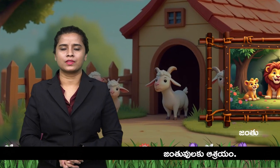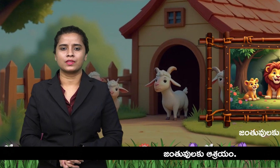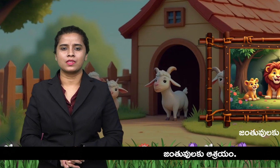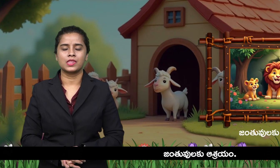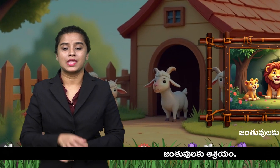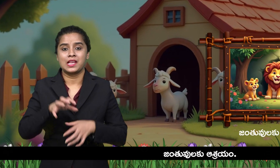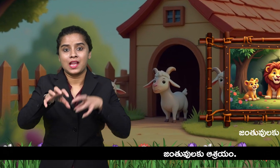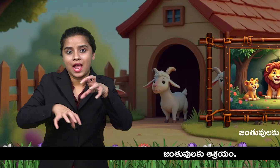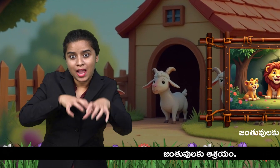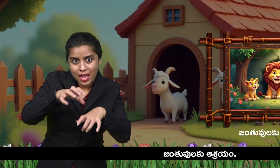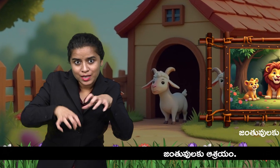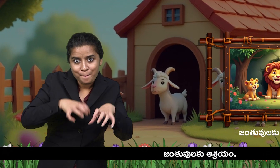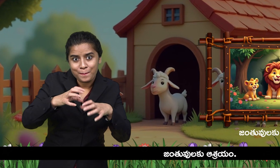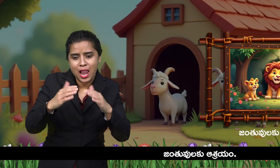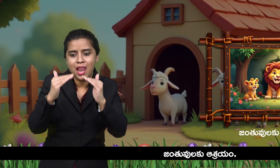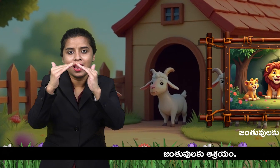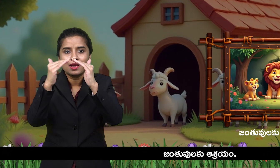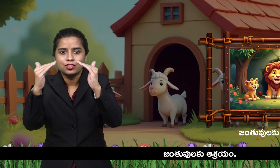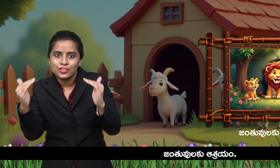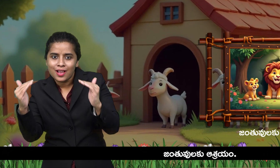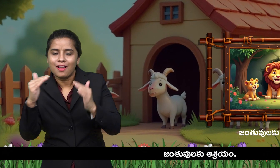జంతువులకు ఆశ్రయం.